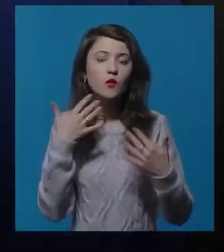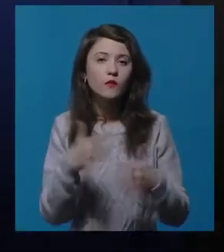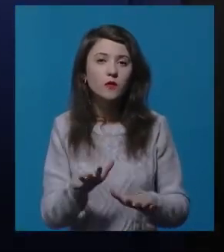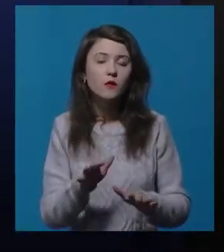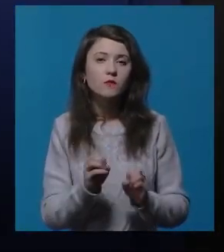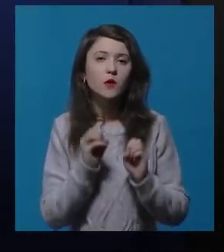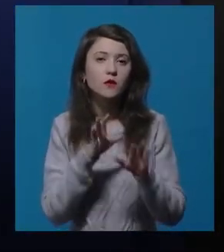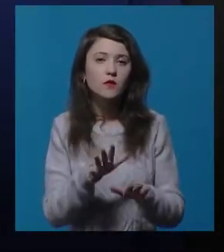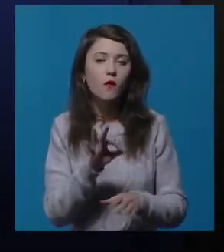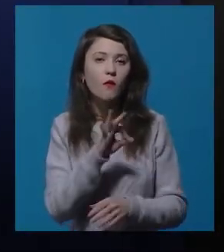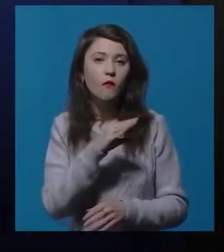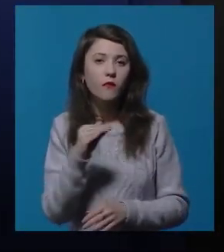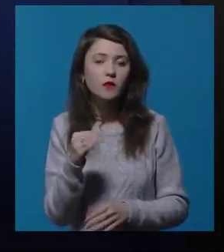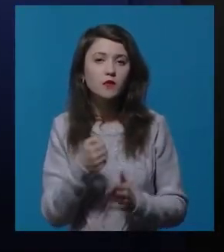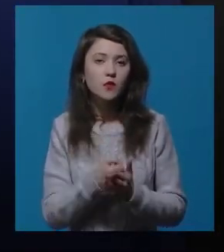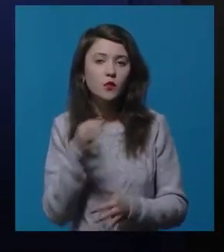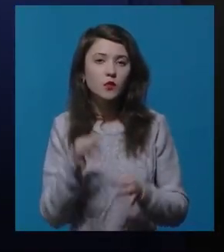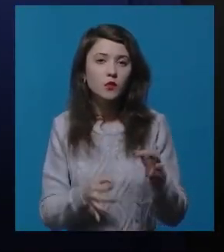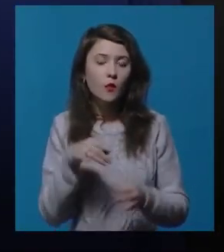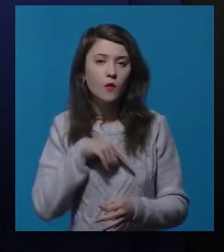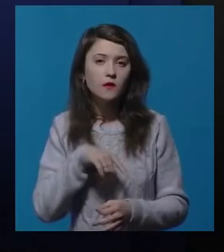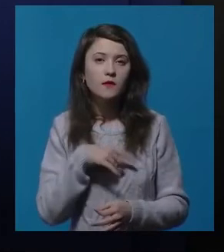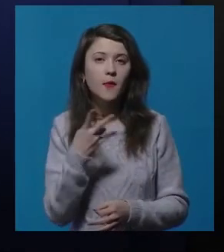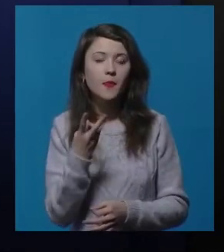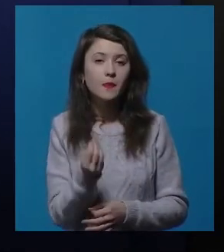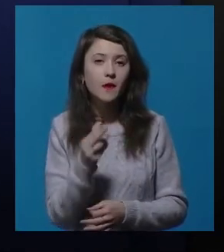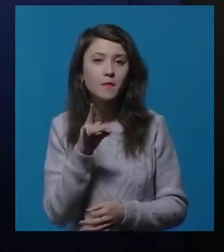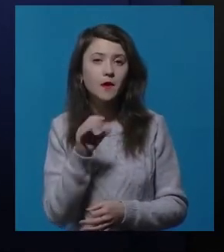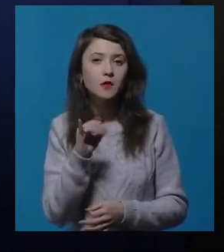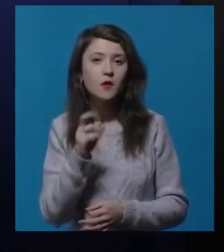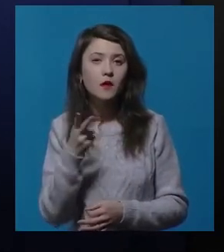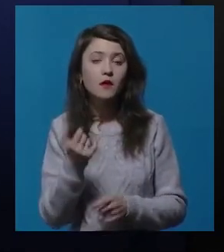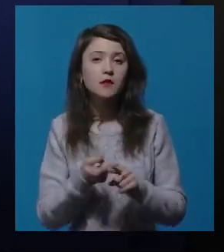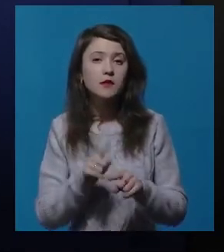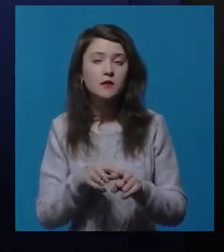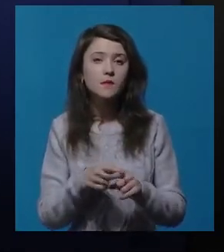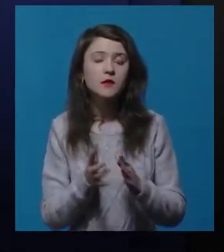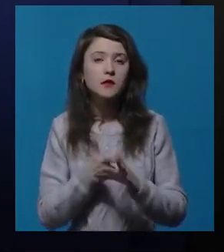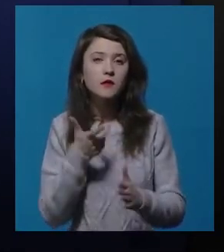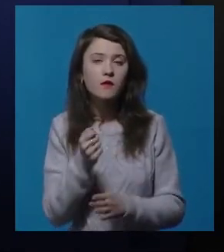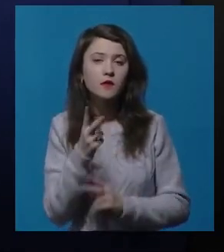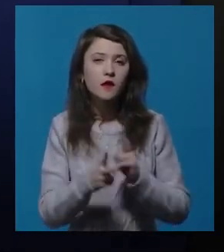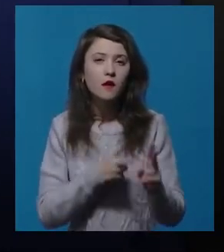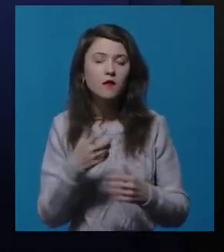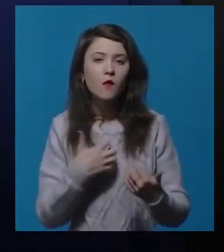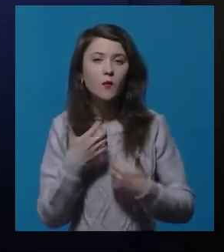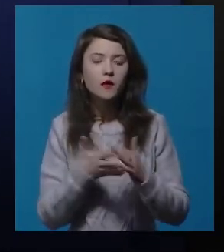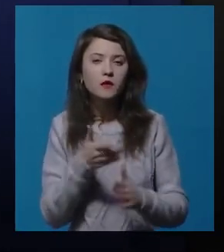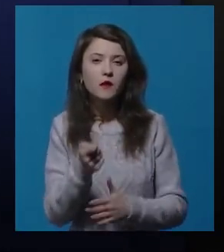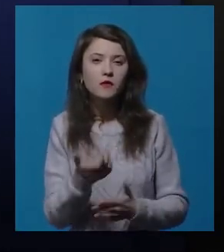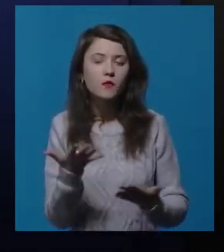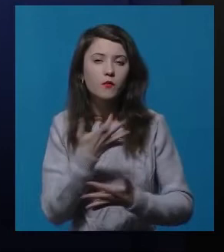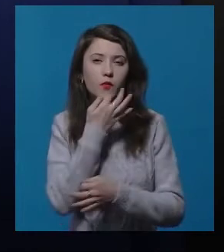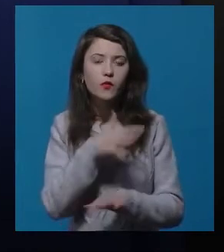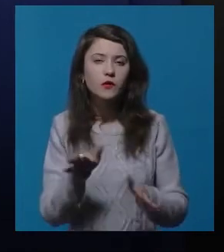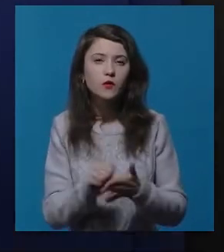подається офіційно до судових органів. Непроцесуальні документи, ми визначаємо, що це заяви, скарги, клопотання, будь-які